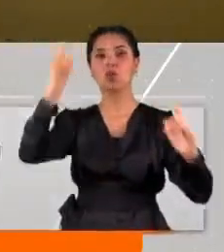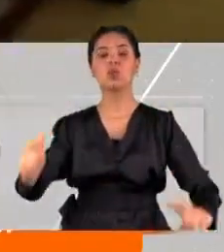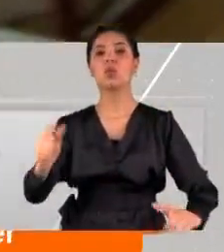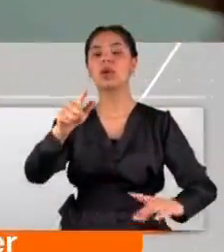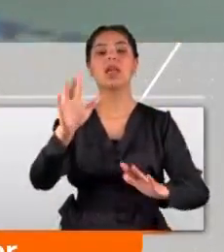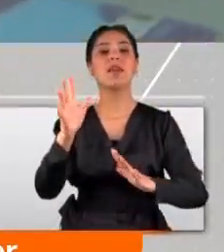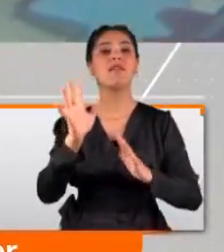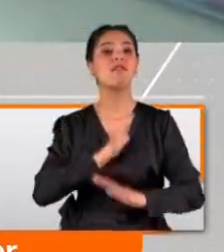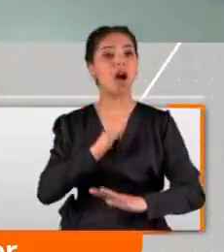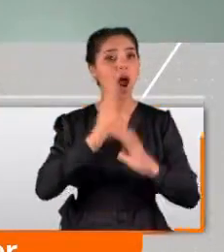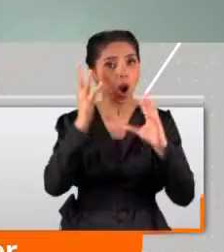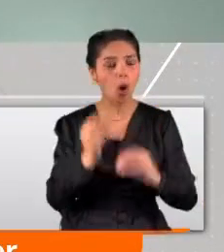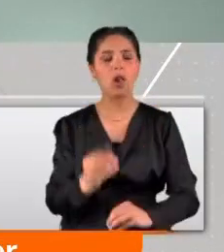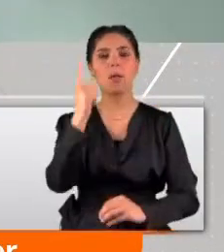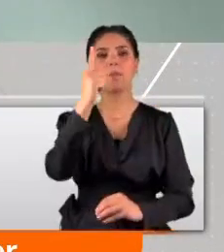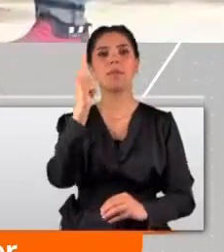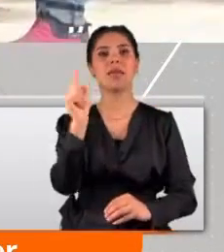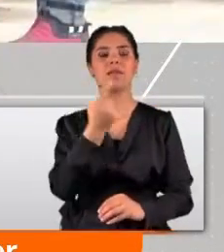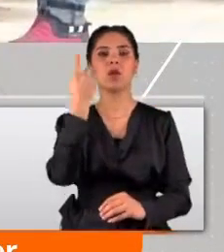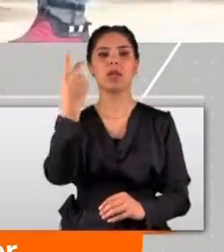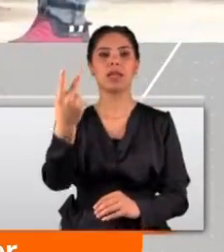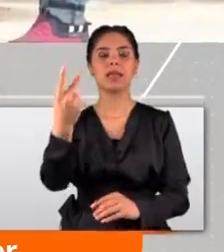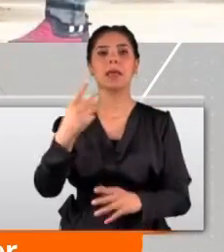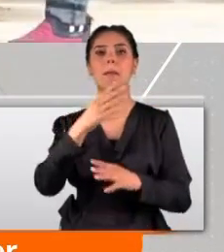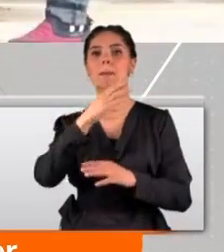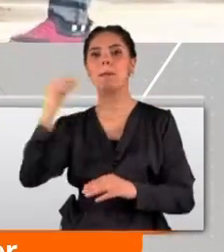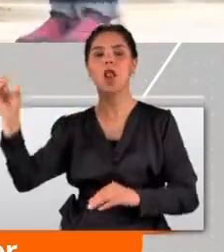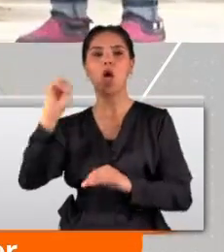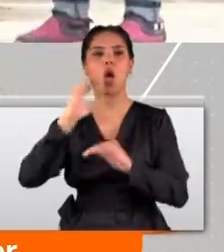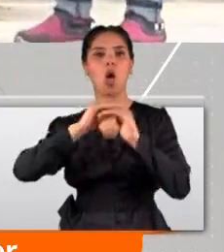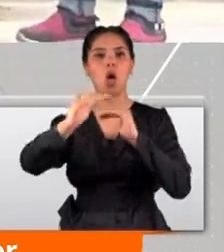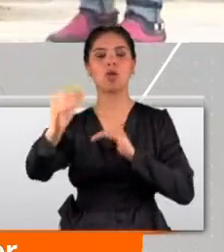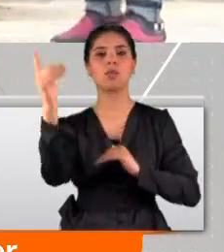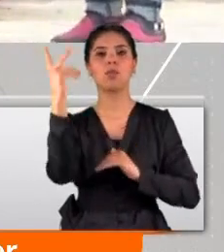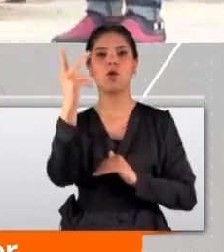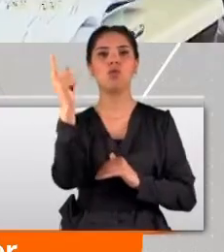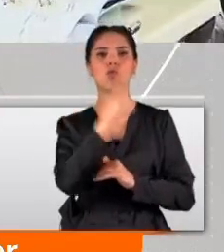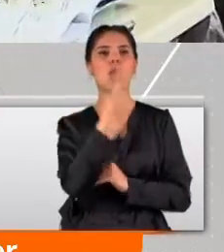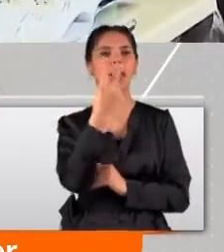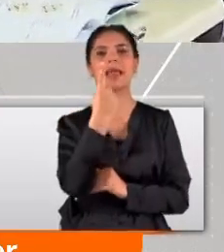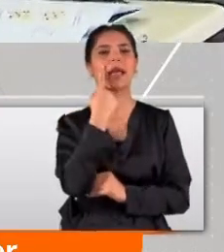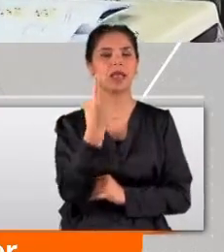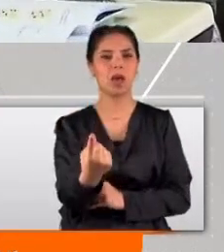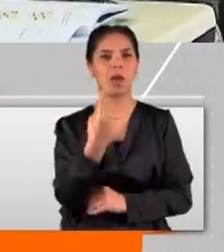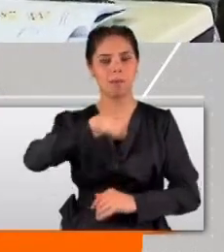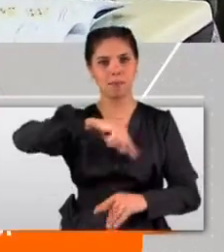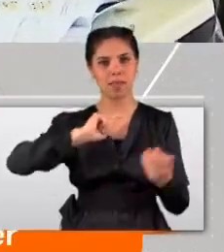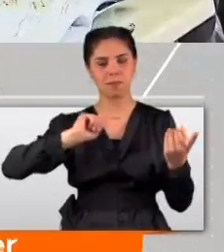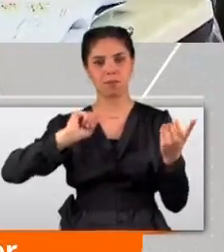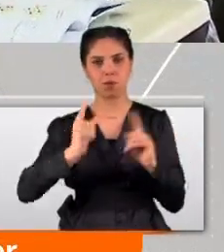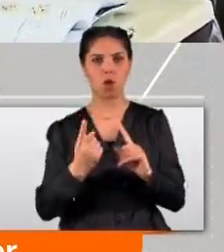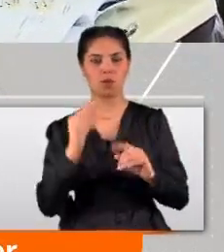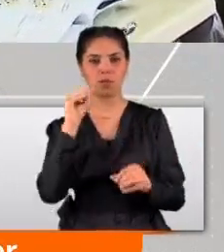mevcut 1,2 milyon öğretmenin 3'te 2'si bizim